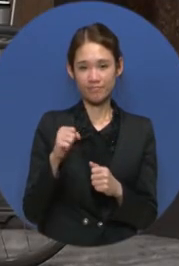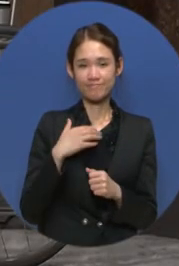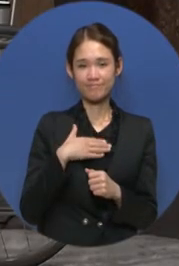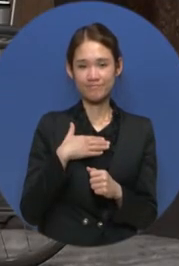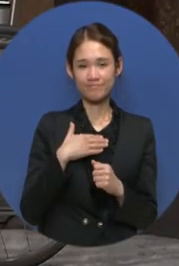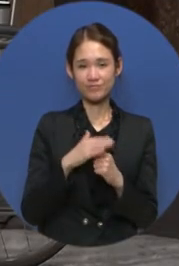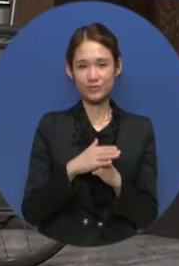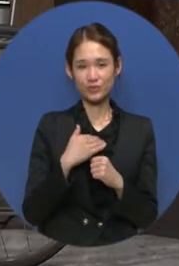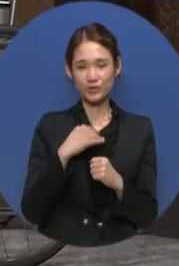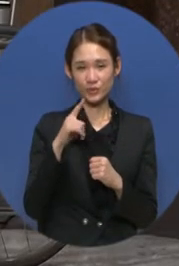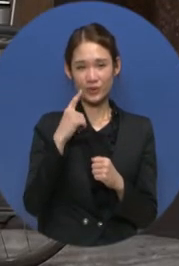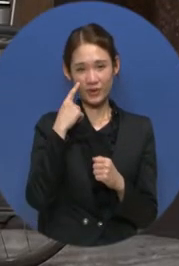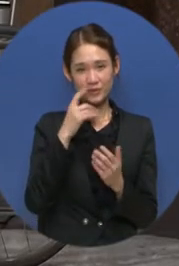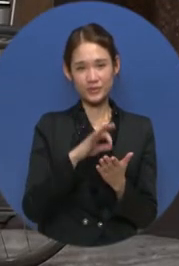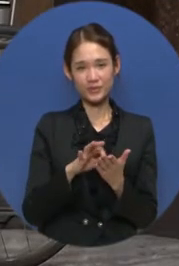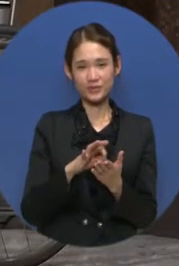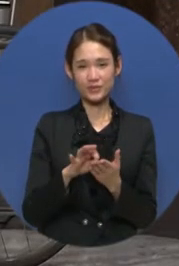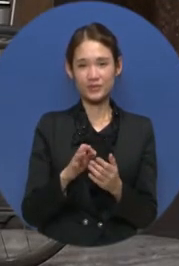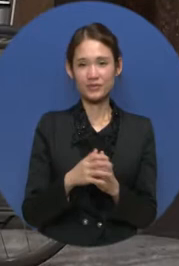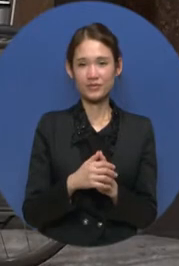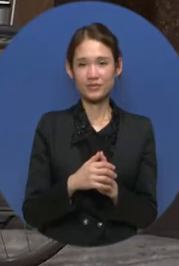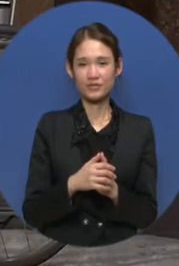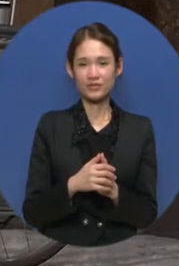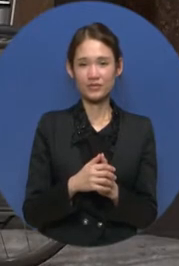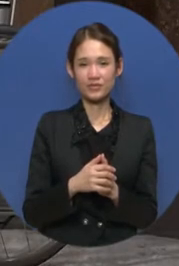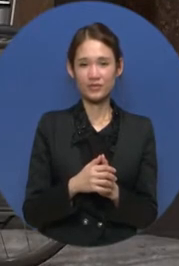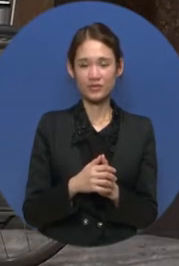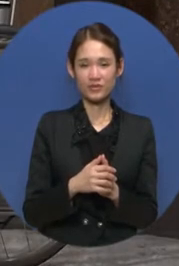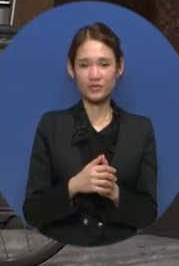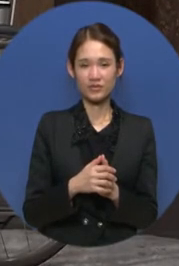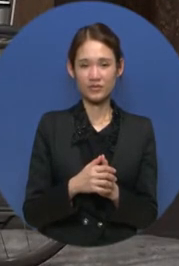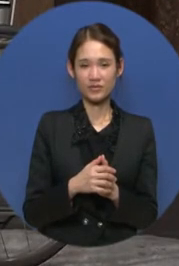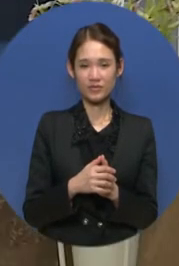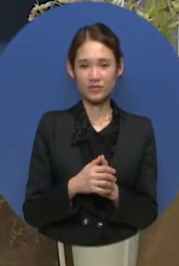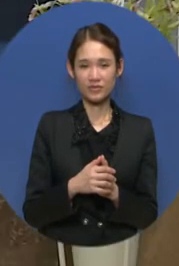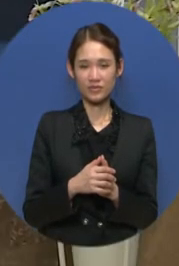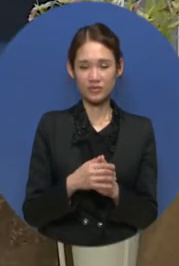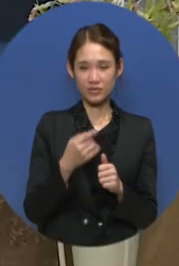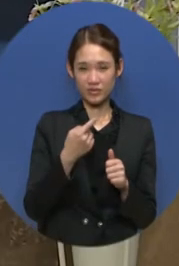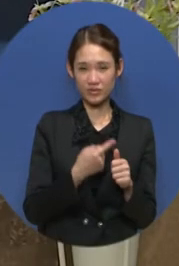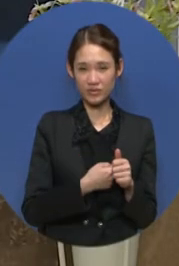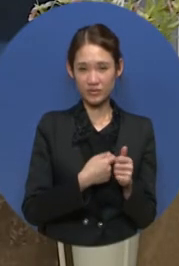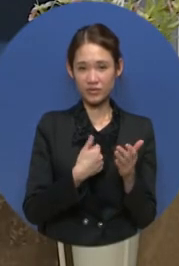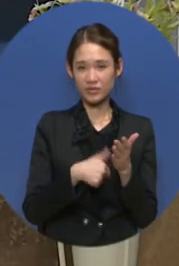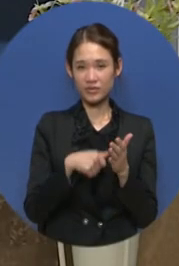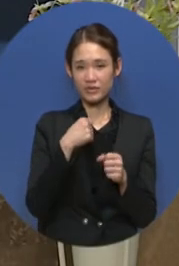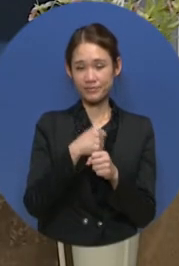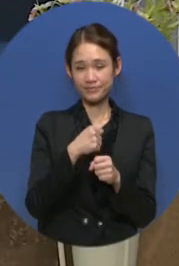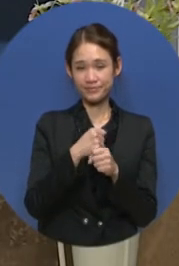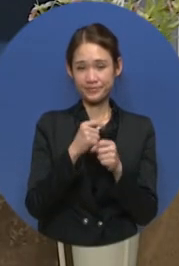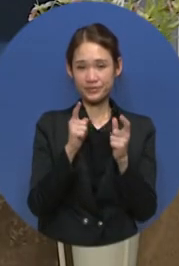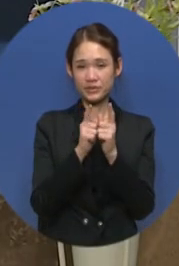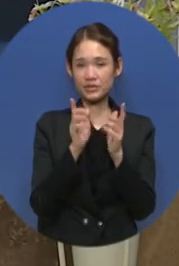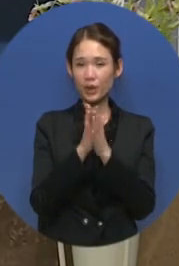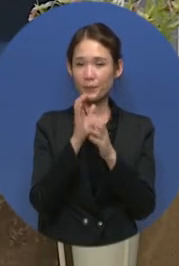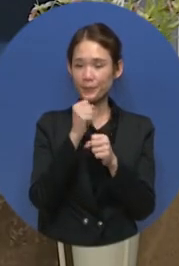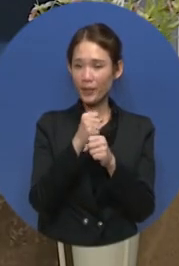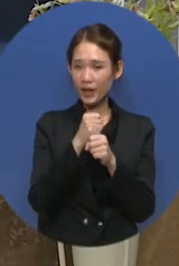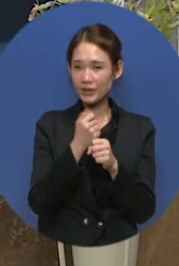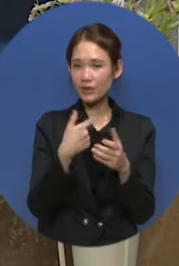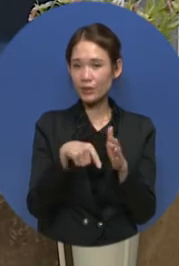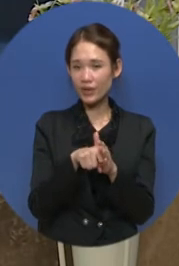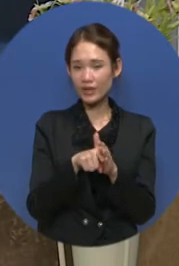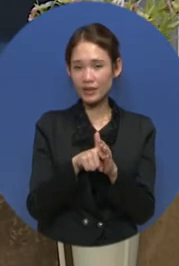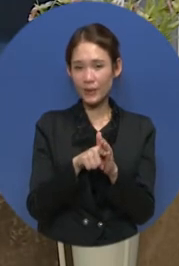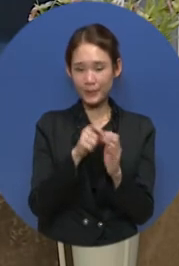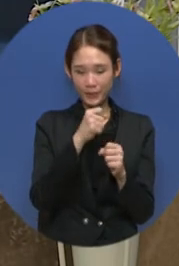알겠습니다. 네. 저도 한번 써보도록 하겠습니다. 근데 이 천연 그 제품을 직접 만들기 위해서는 네.